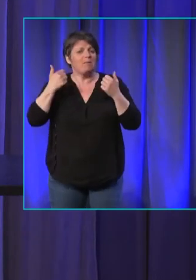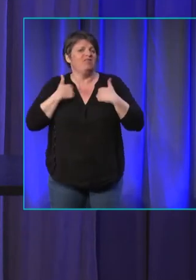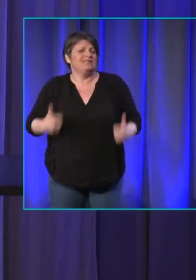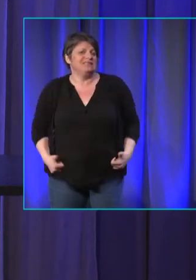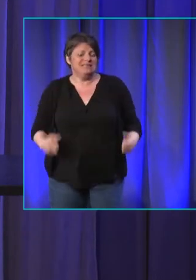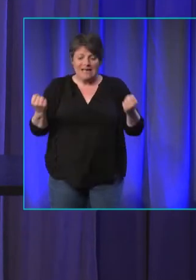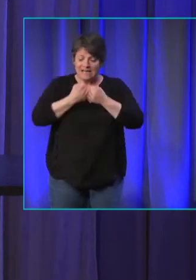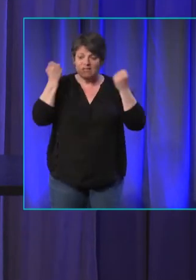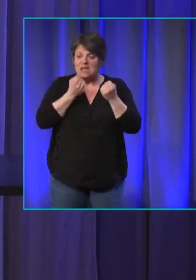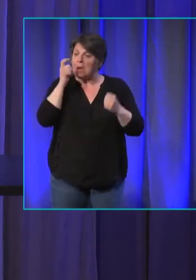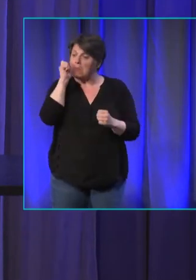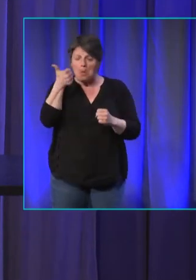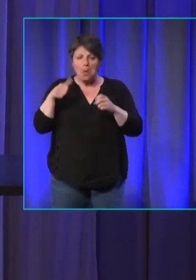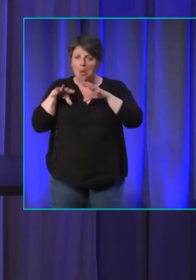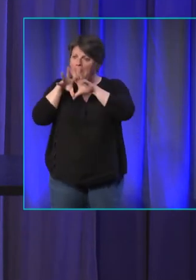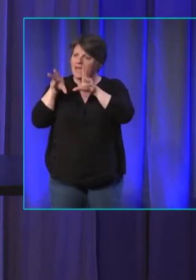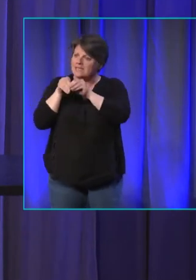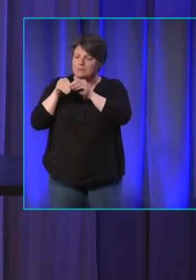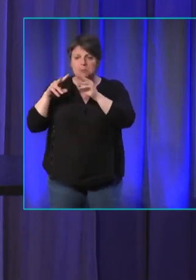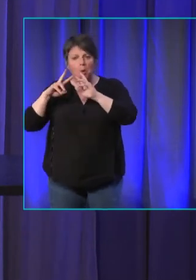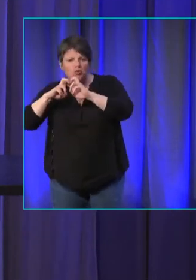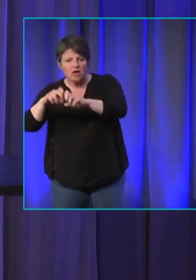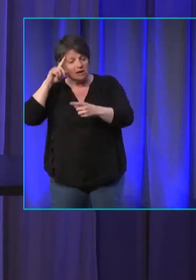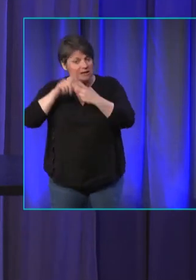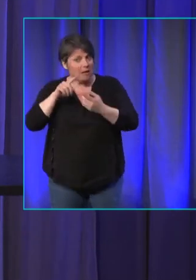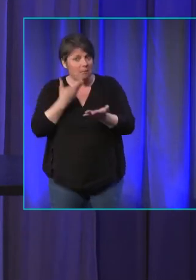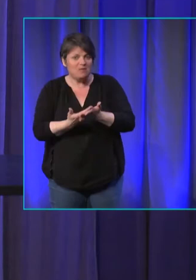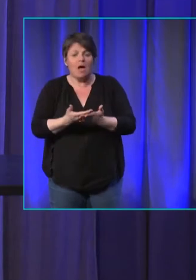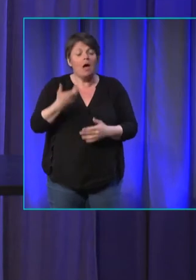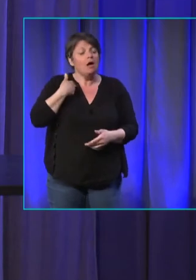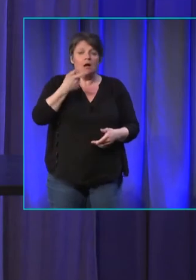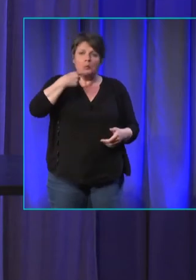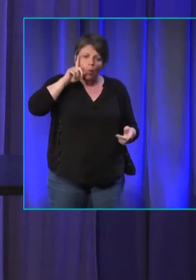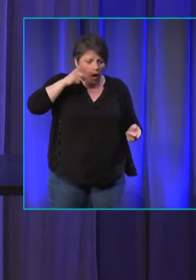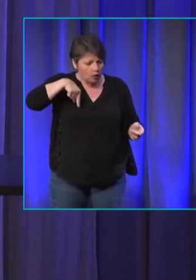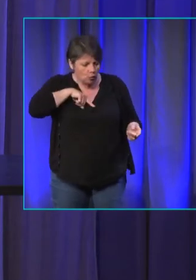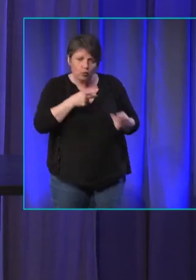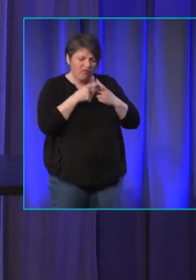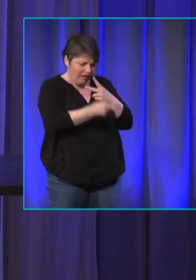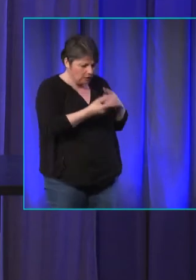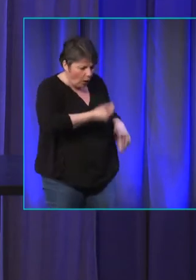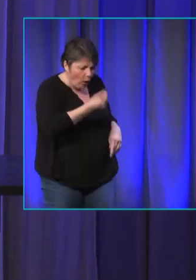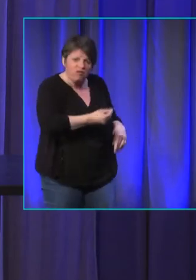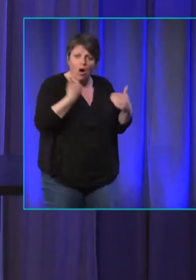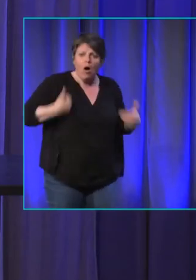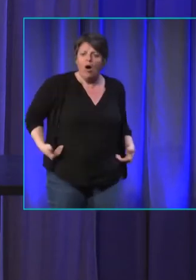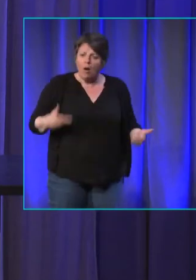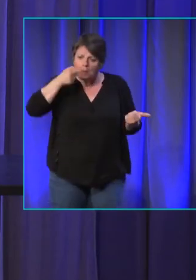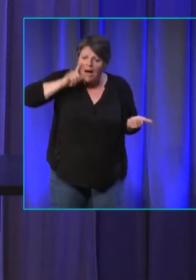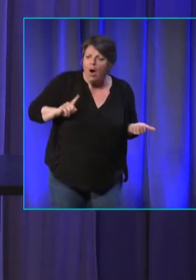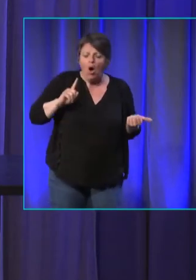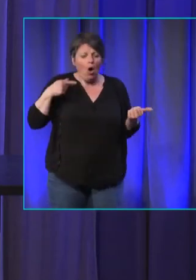confrontés à l'enfant en tant que parent, en tant qu'éducateur sportif, en tant que professeur de PS, en tant que préparateur physique. À un moment